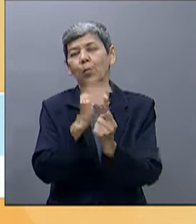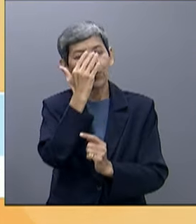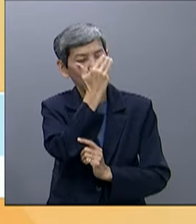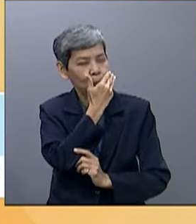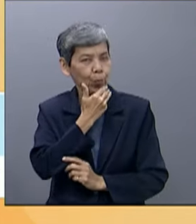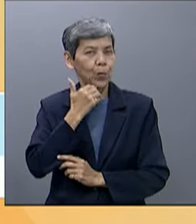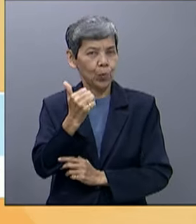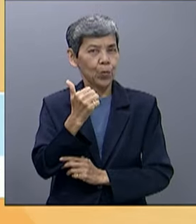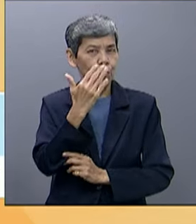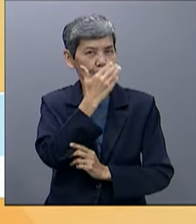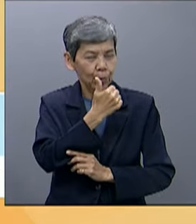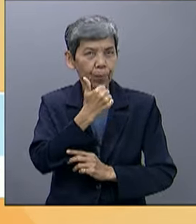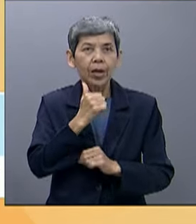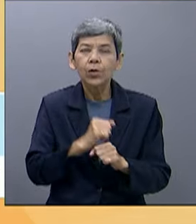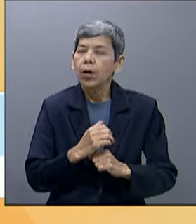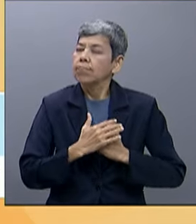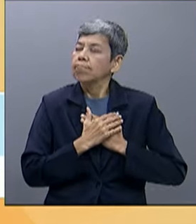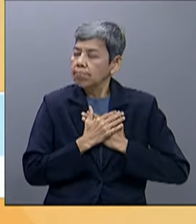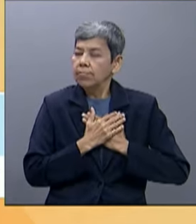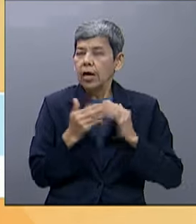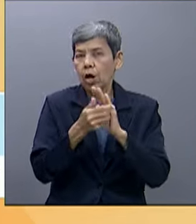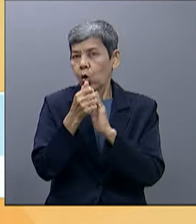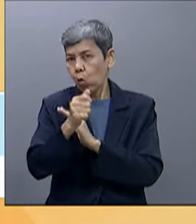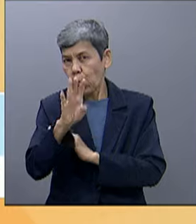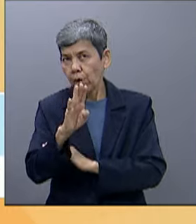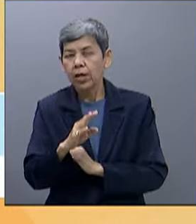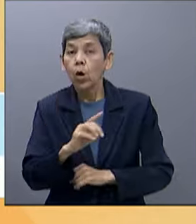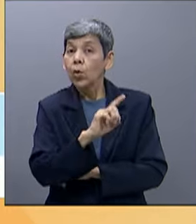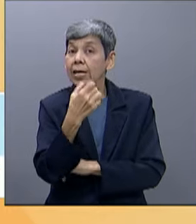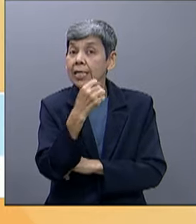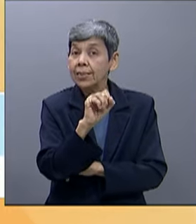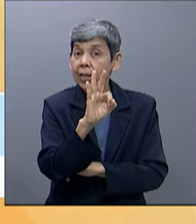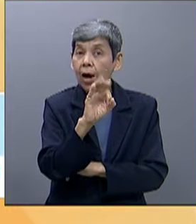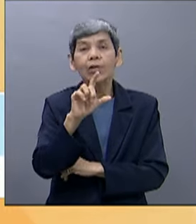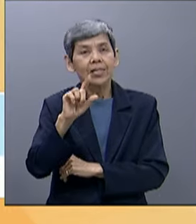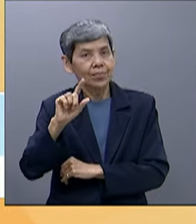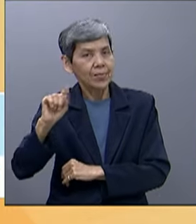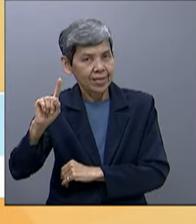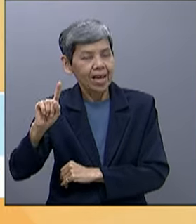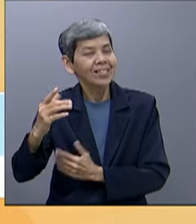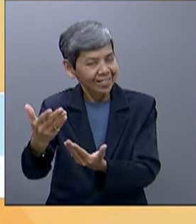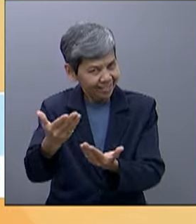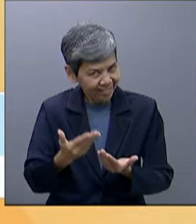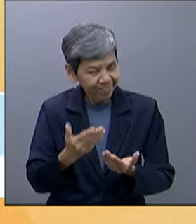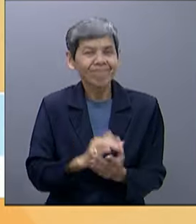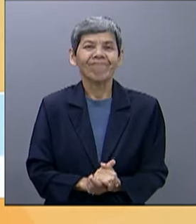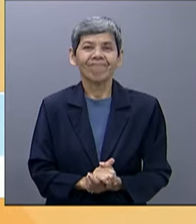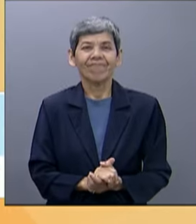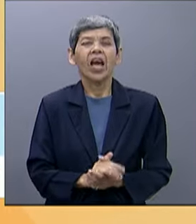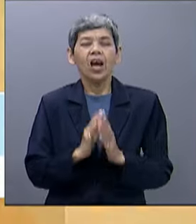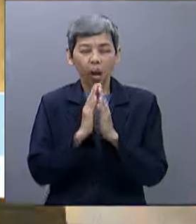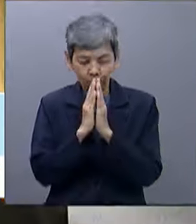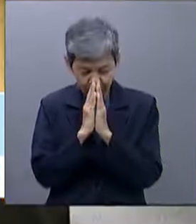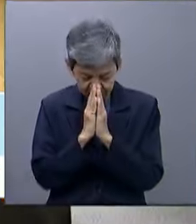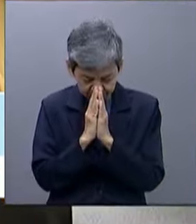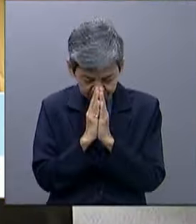ยๆในคลื่นแห่งศรัทธาของอุบลราชธานีช่วง19 20 21ยินดีต้อนรับค่ะ ครับผมต้องขอบคุณนะครับคุณธ